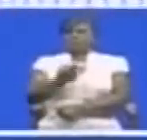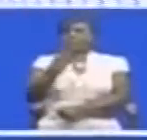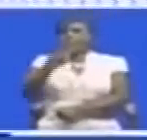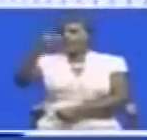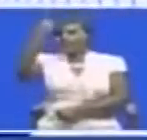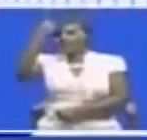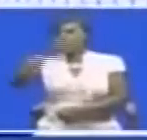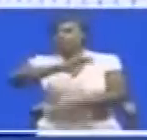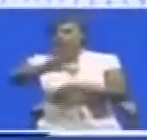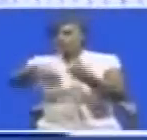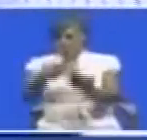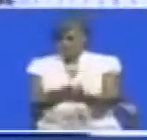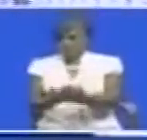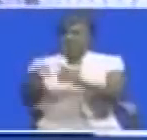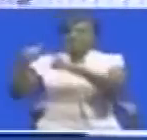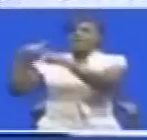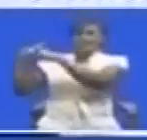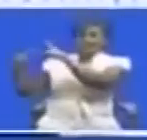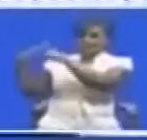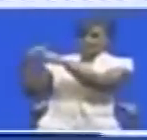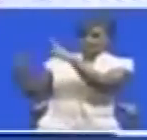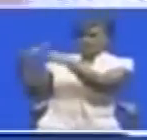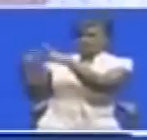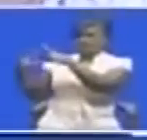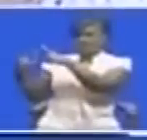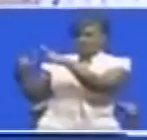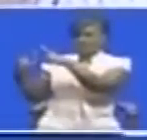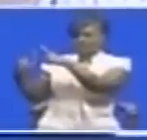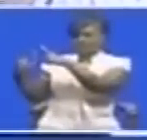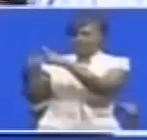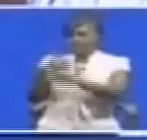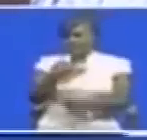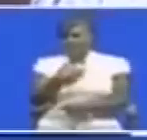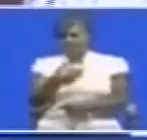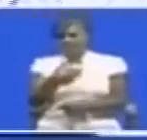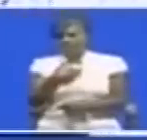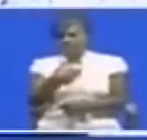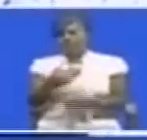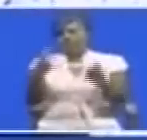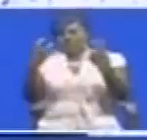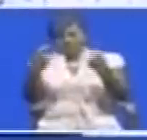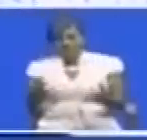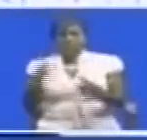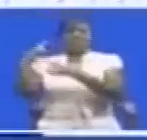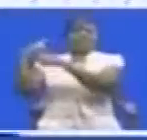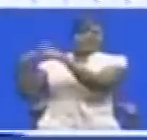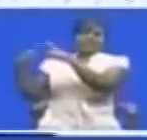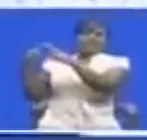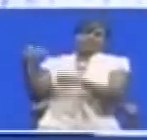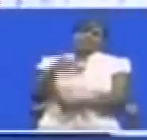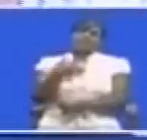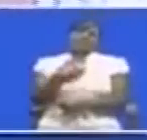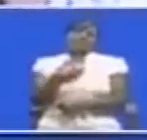wazazi tumepitia jambo ngumu, na kwa kweli ni jambo zito,